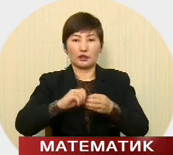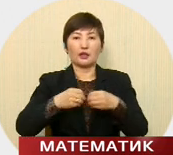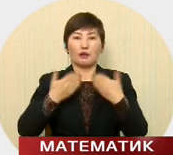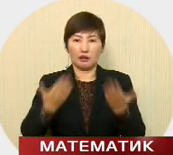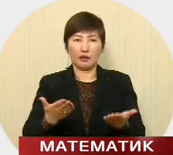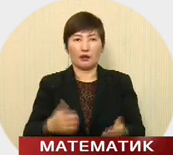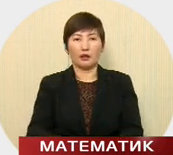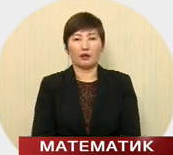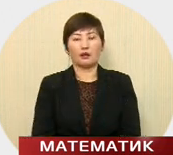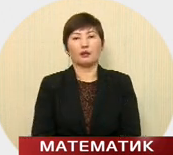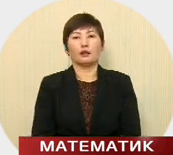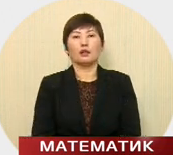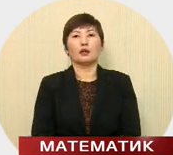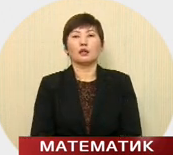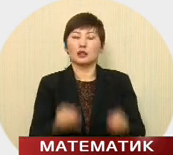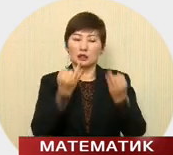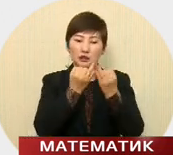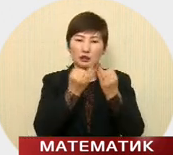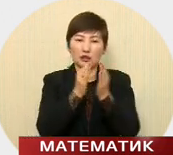маань